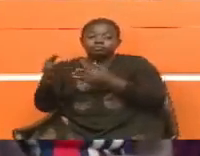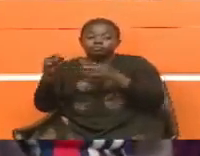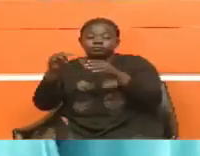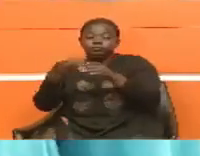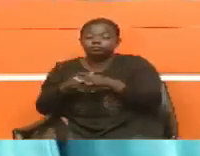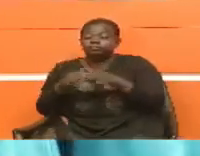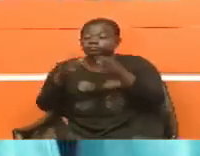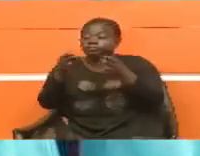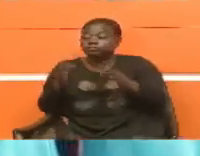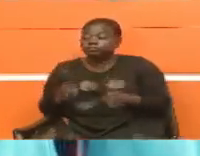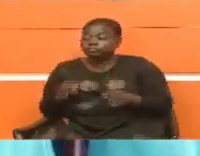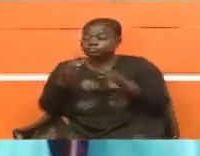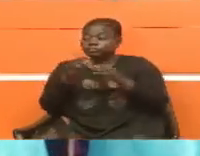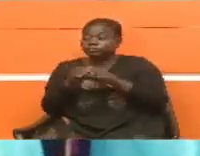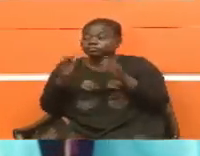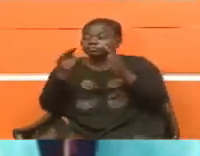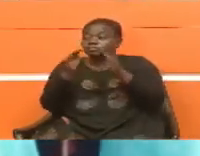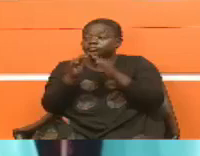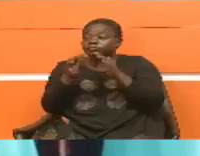maka.